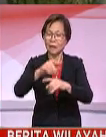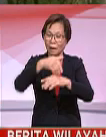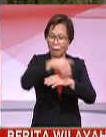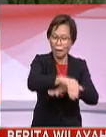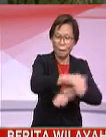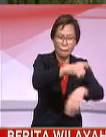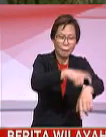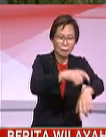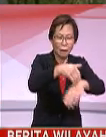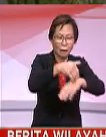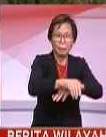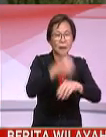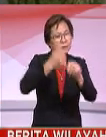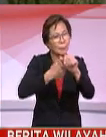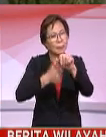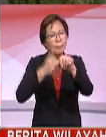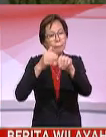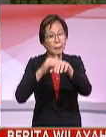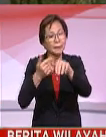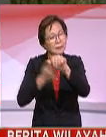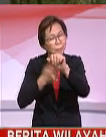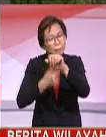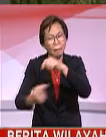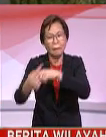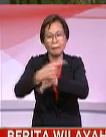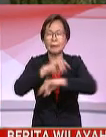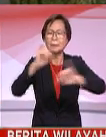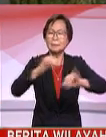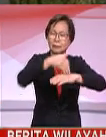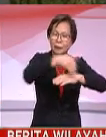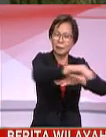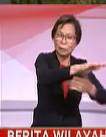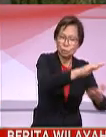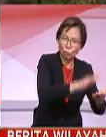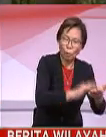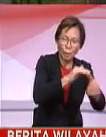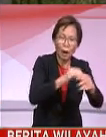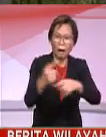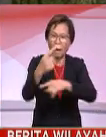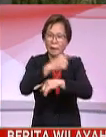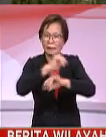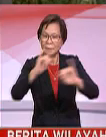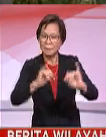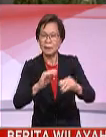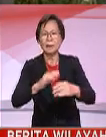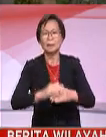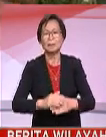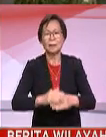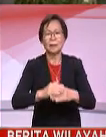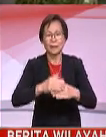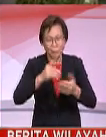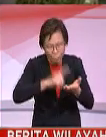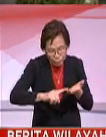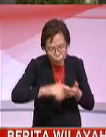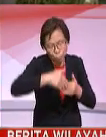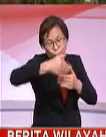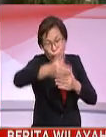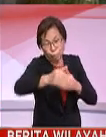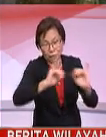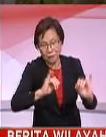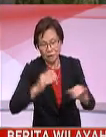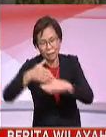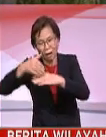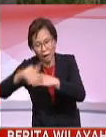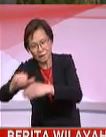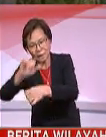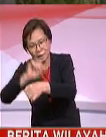punya masa penghantaran adalah setiap hari Isnin. Dan pada hari Isnin, minggu berikutnya pula kami akan